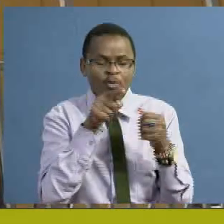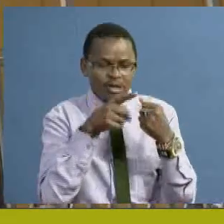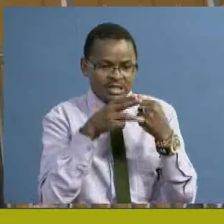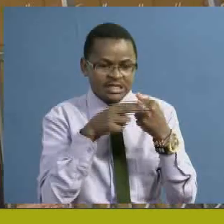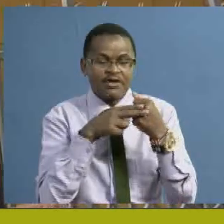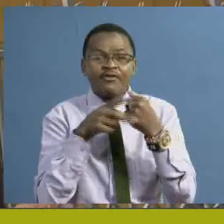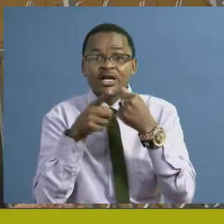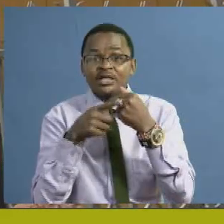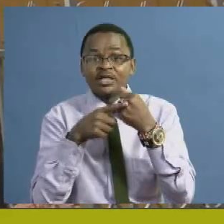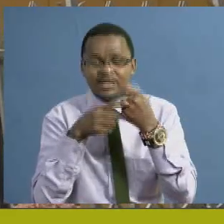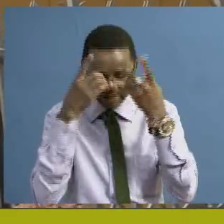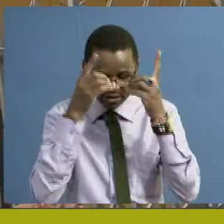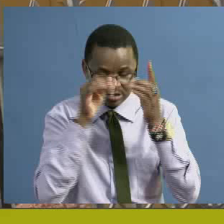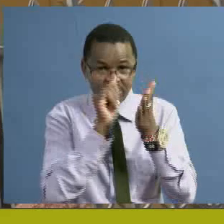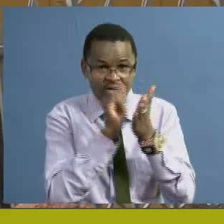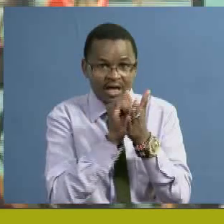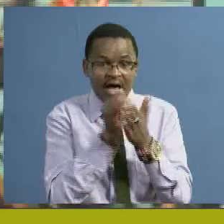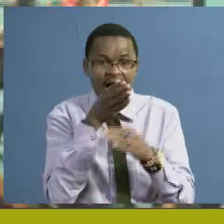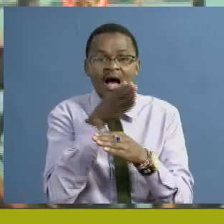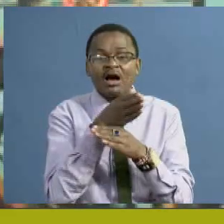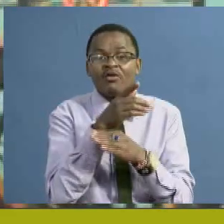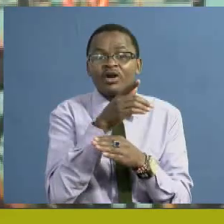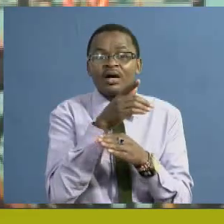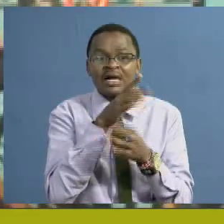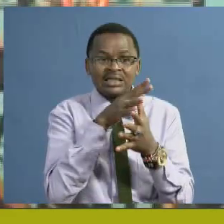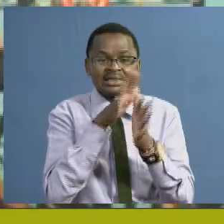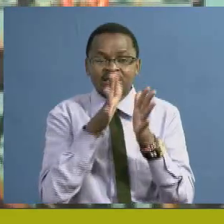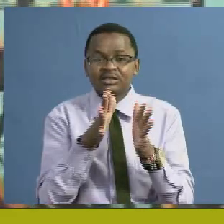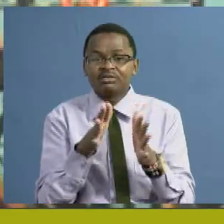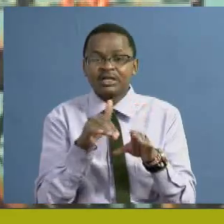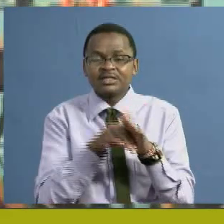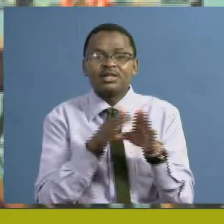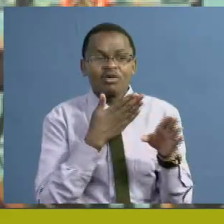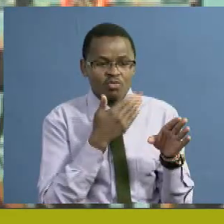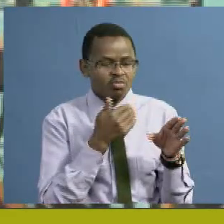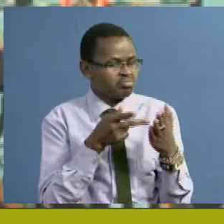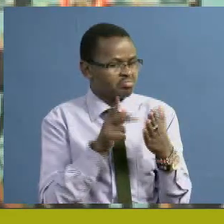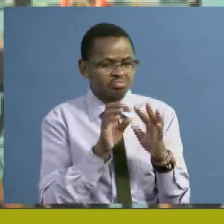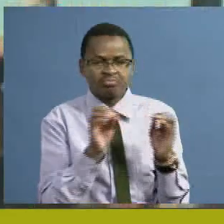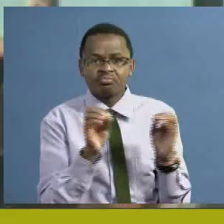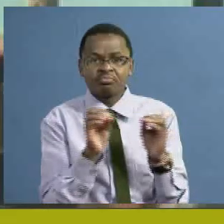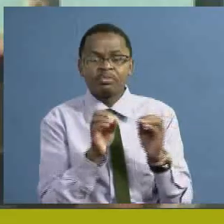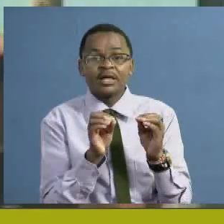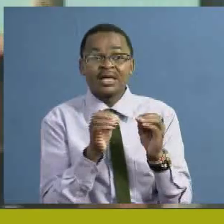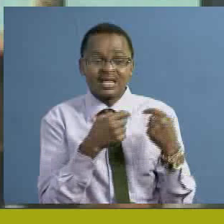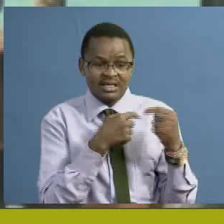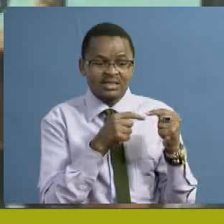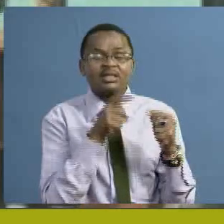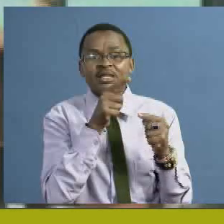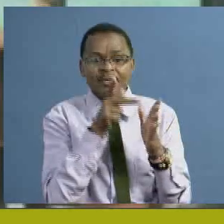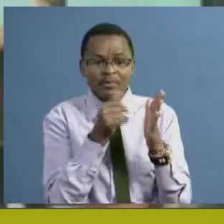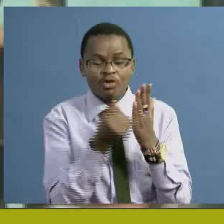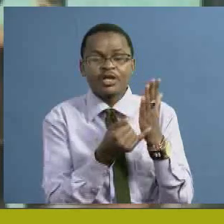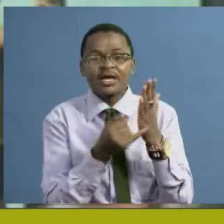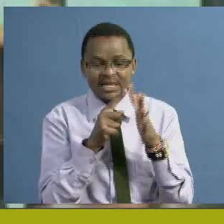1.76. Uamuzi huu unajiri baada ya wavuvi kuwasilisha kesi mahakamani na kudai kuwa hawajalipwa fidia kutoka mradi huu